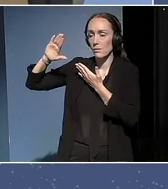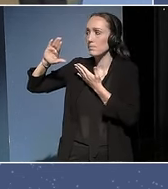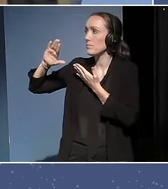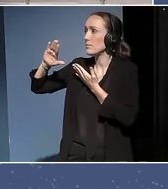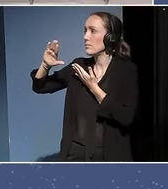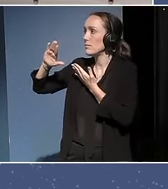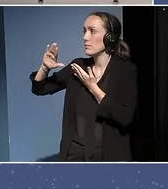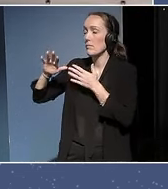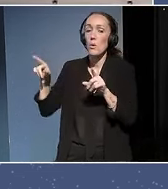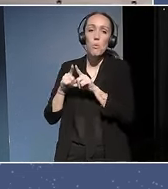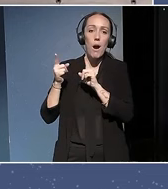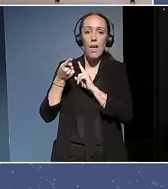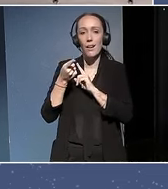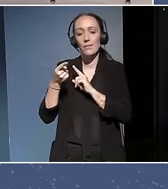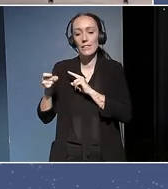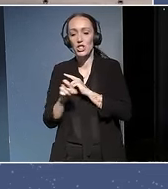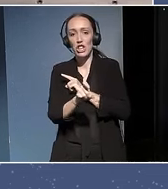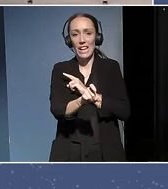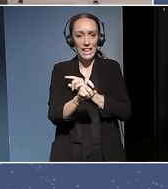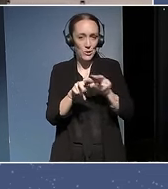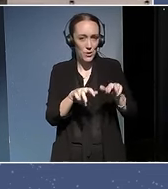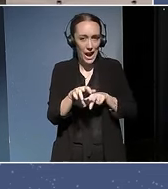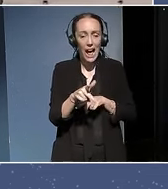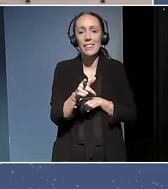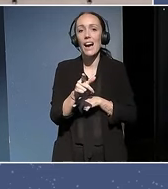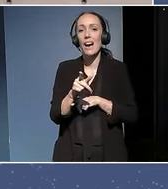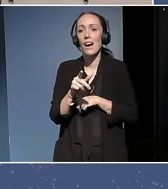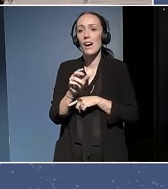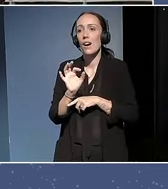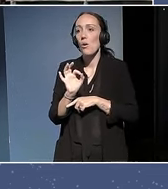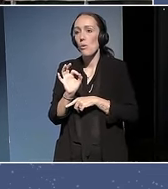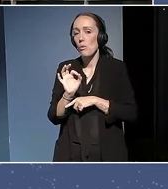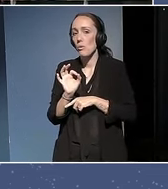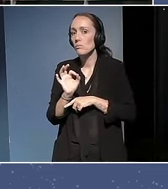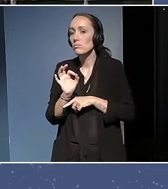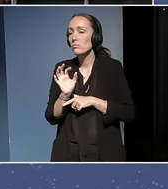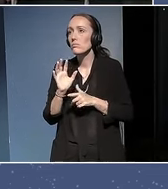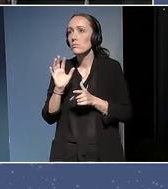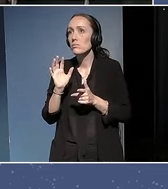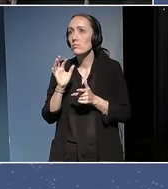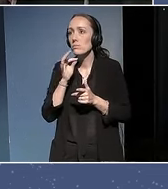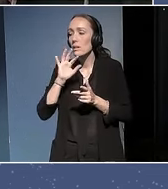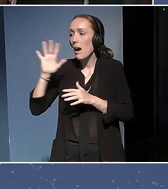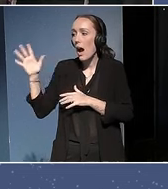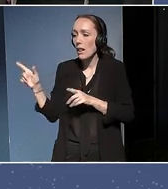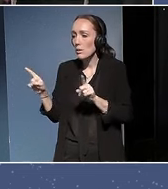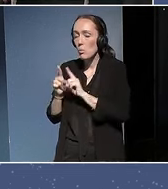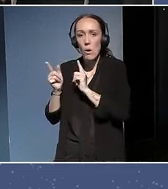a quella di un girino o di un tritone che a quella di qualsiasi altro